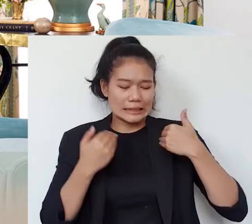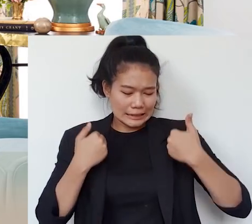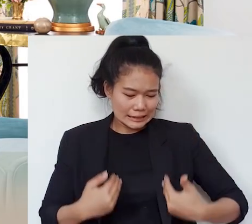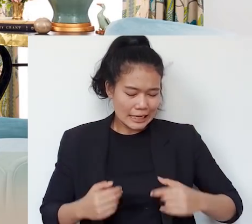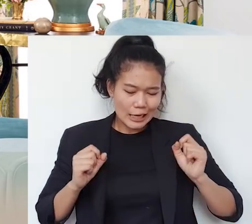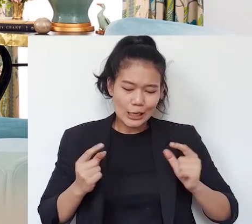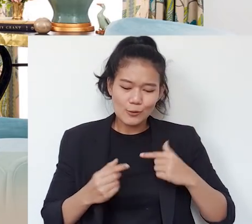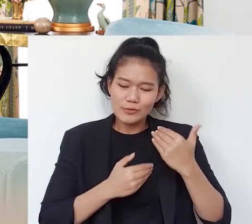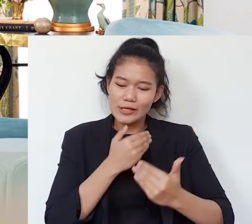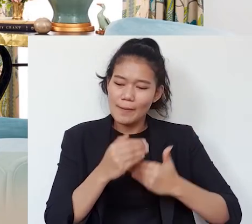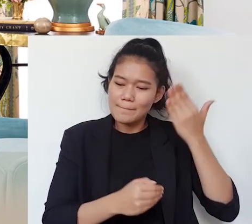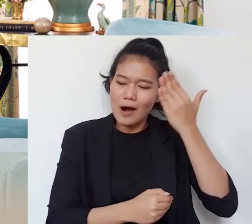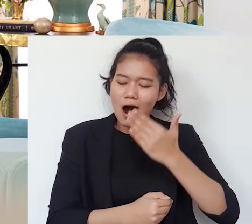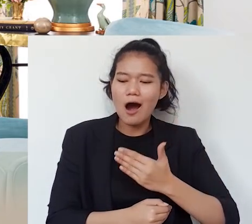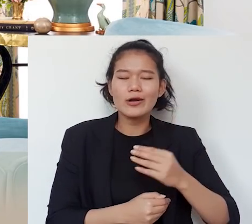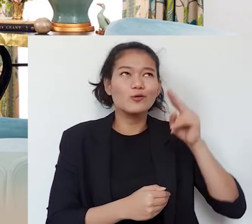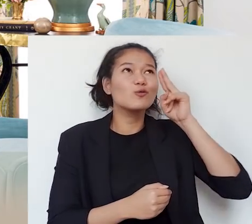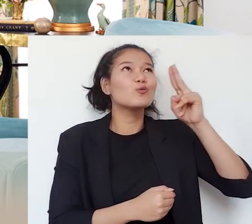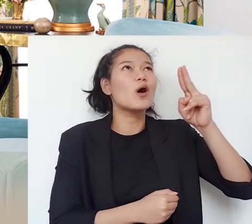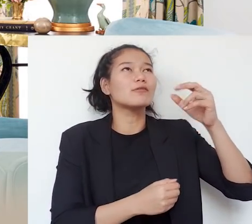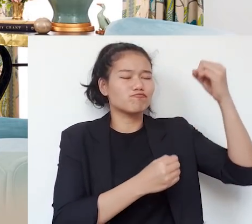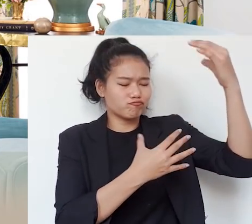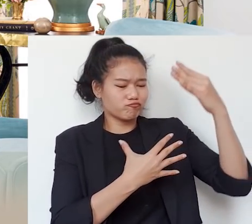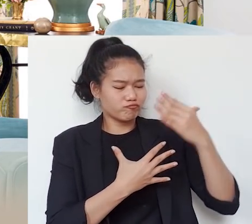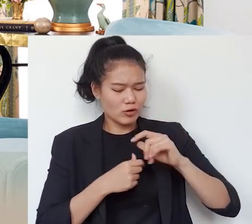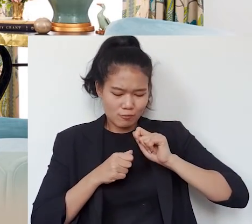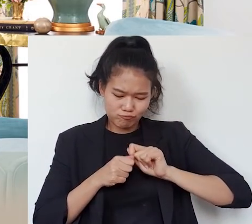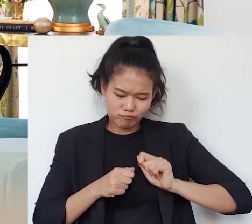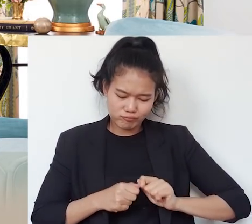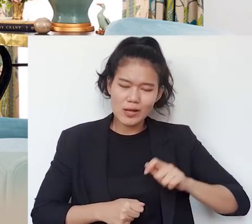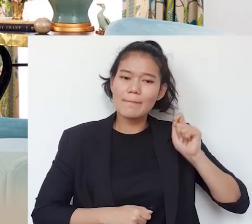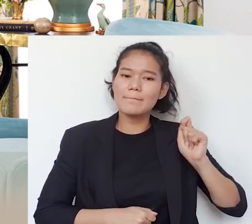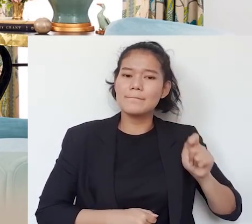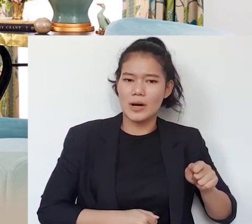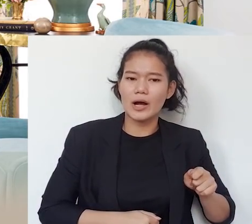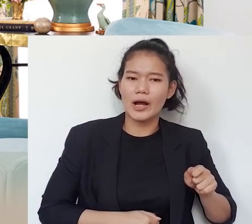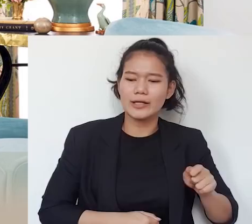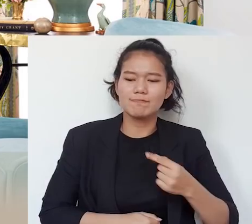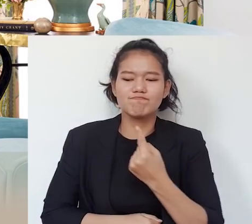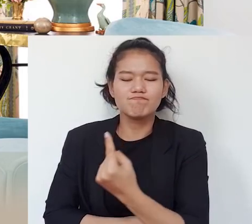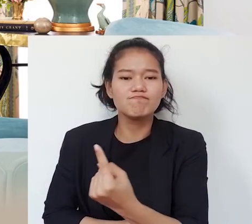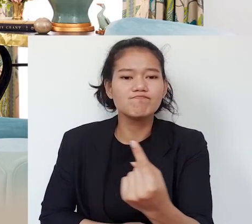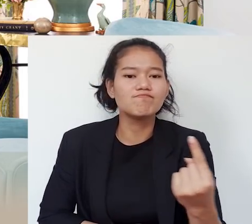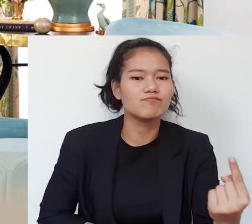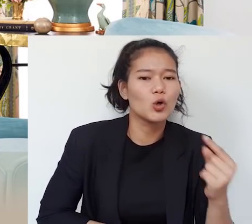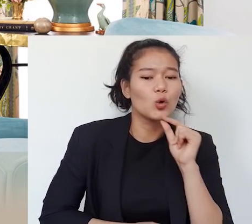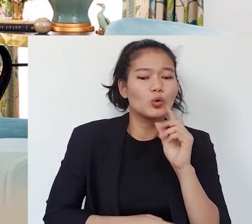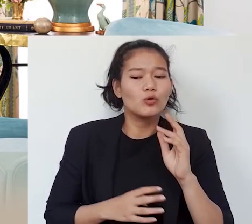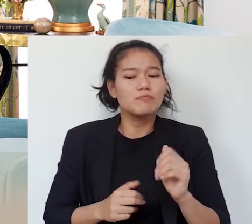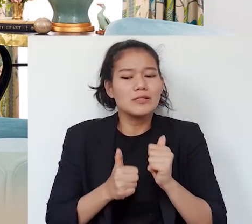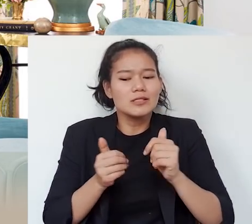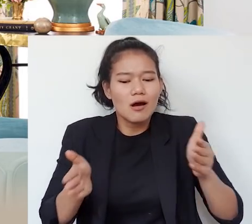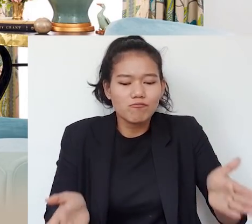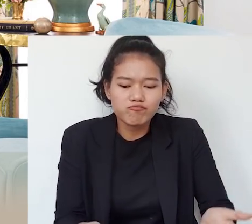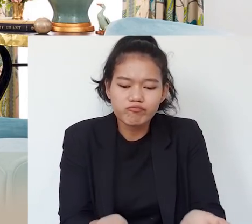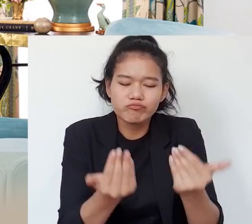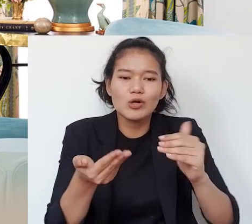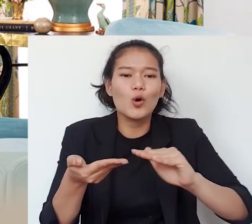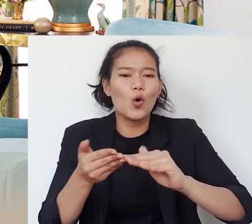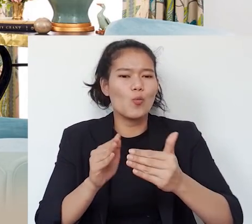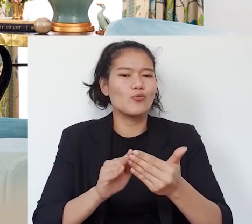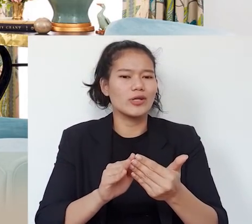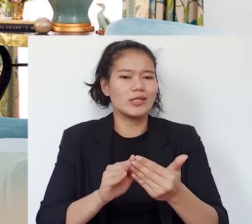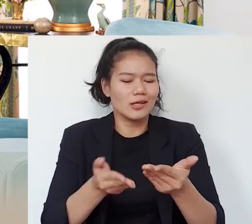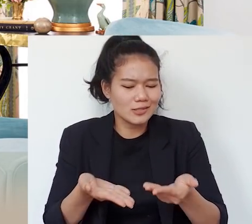pakailah keseharian kami untuk membentuk kami pribadi lepas pribadi. Pakailah keseharian kami untuk kami juga mampu